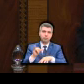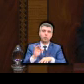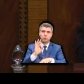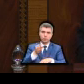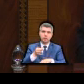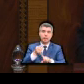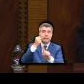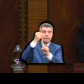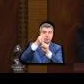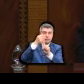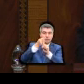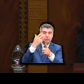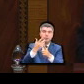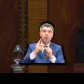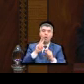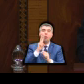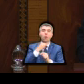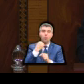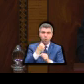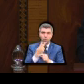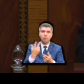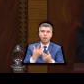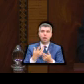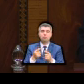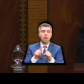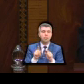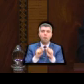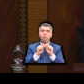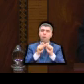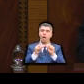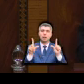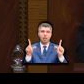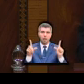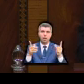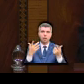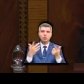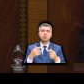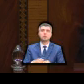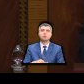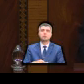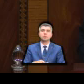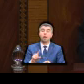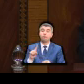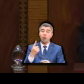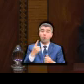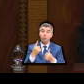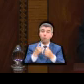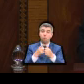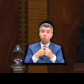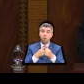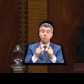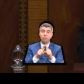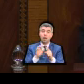الحكومة مبنية على مقاربة واضحة ترتكز على مبادئ في مقدمتها تعزيز